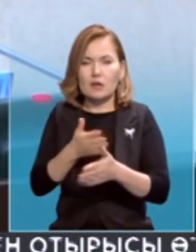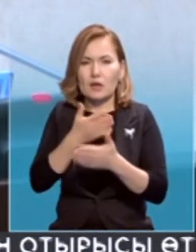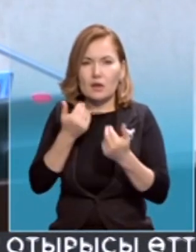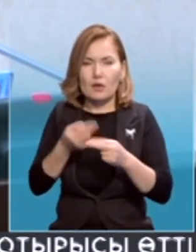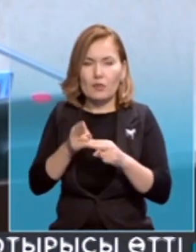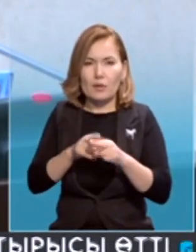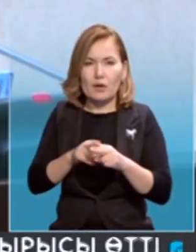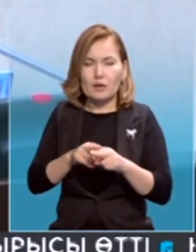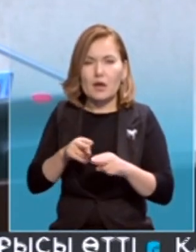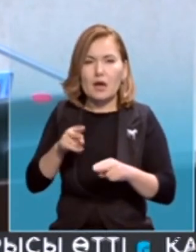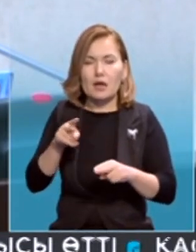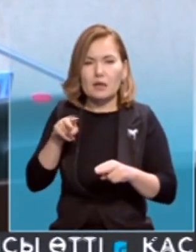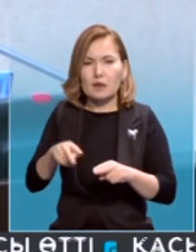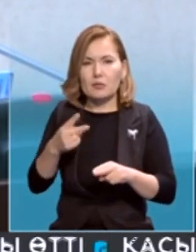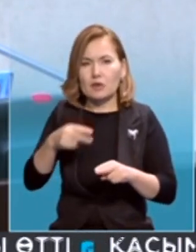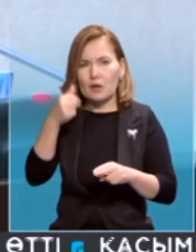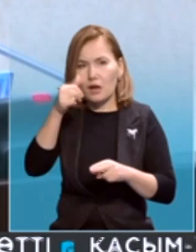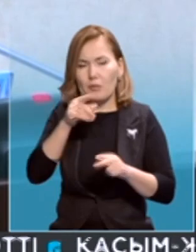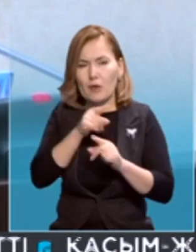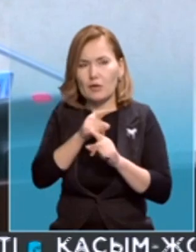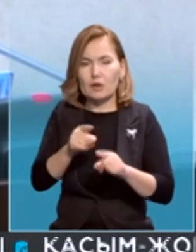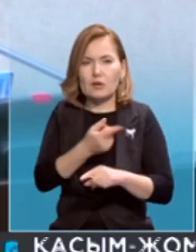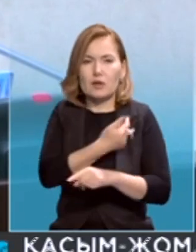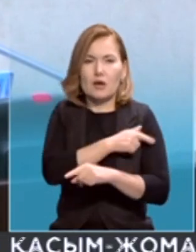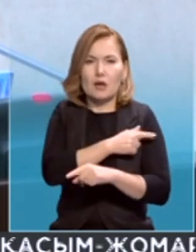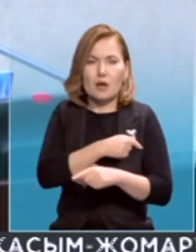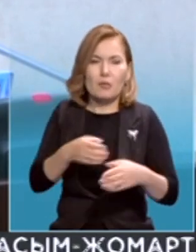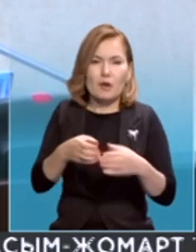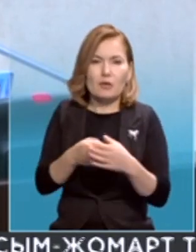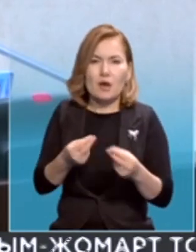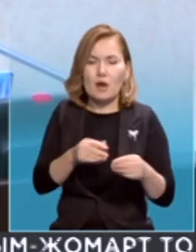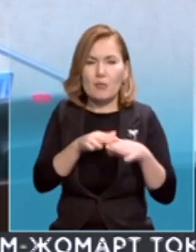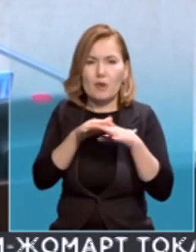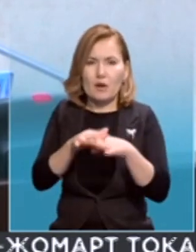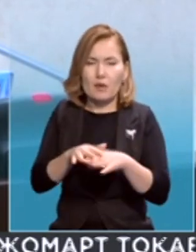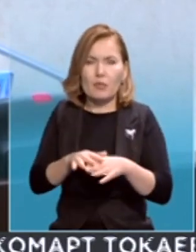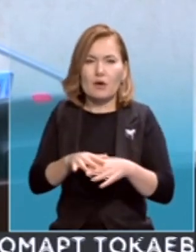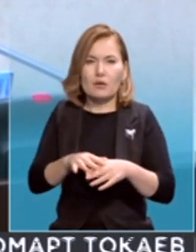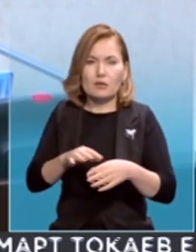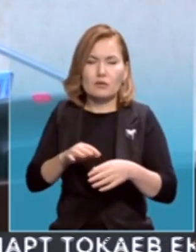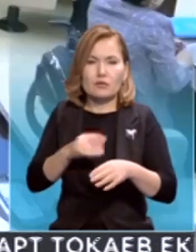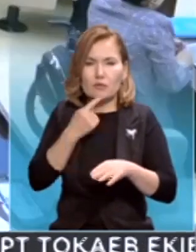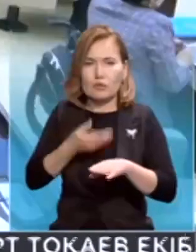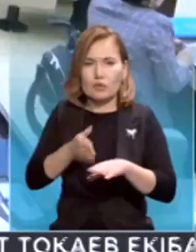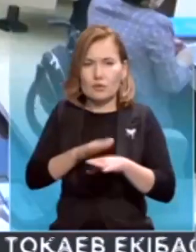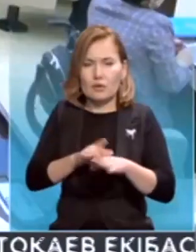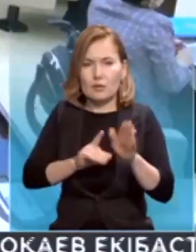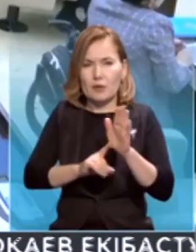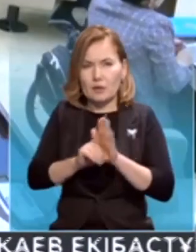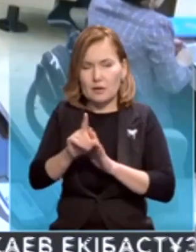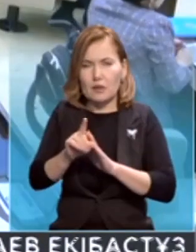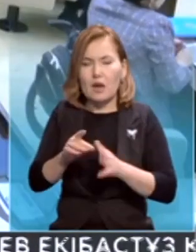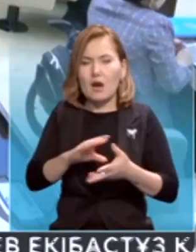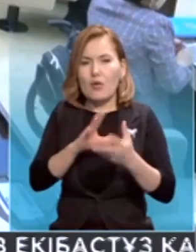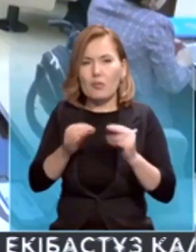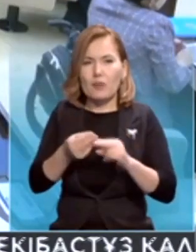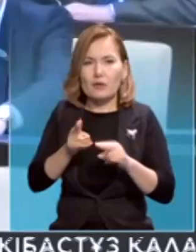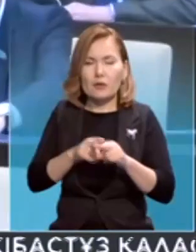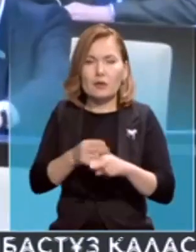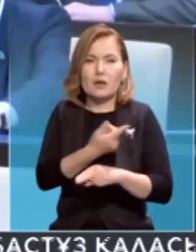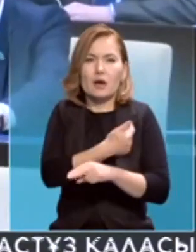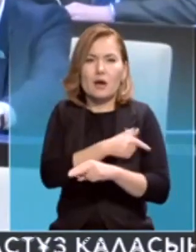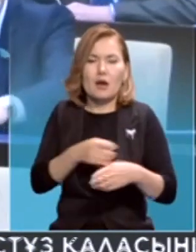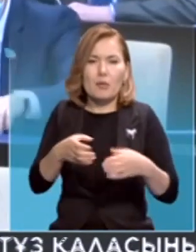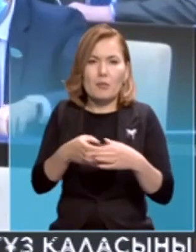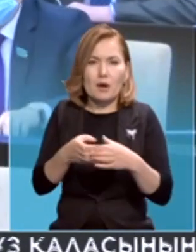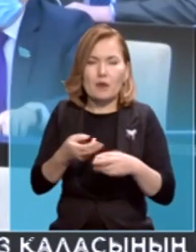салдарынан ағымдағы жылдың 9 айының қорытындысы бойынша Денсаулық сақтау ұйымы қаржыландыруда күрделі жағдай қалыптасты. Сенатордың айтуынша, денсаулық сақтау